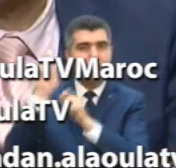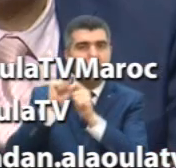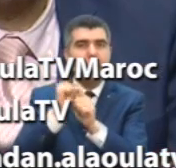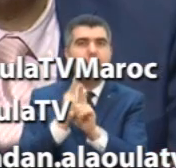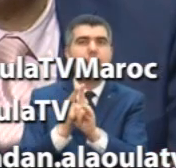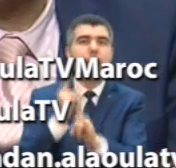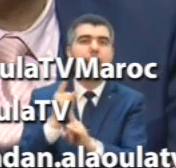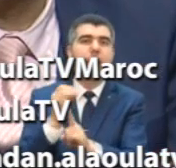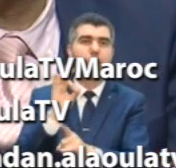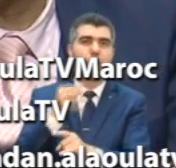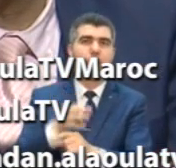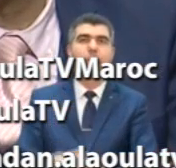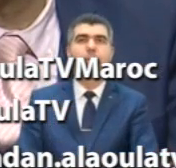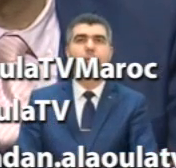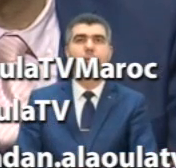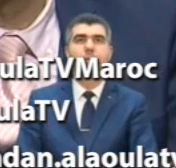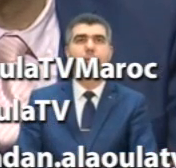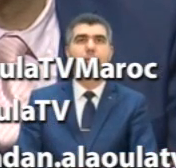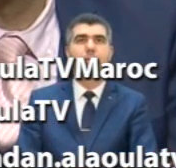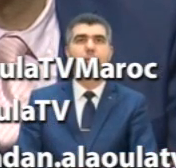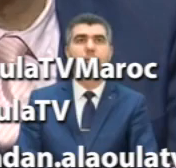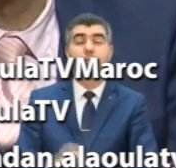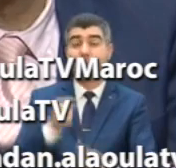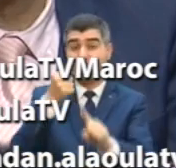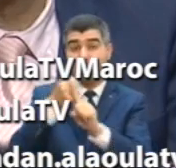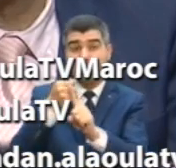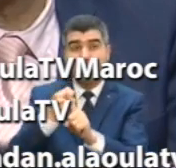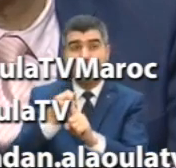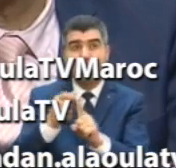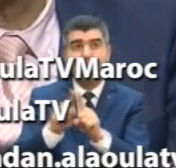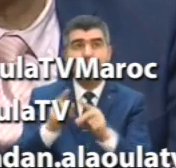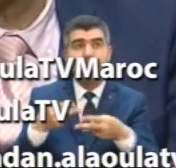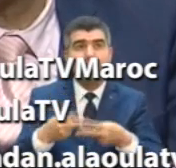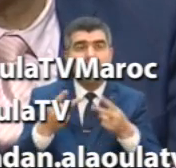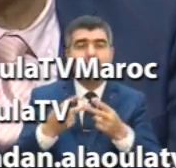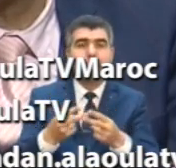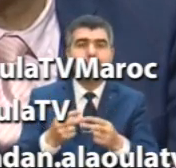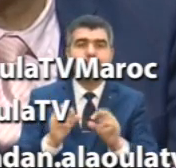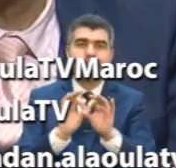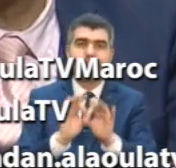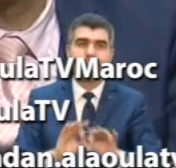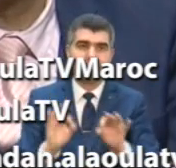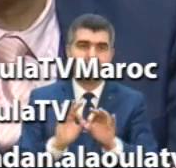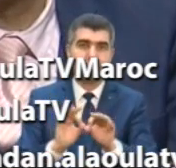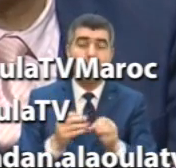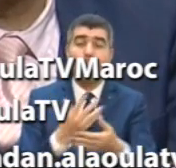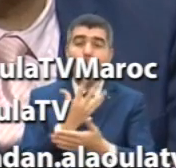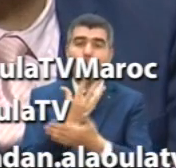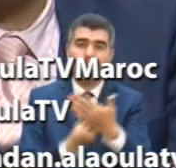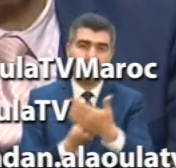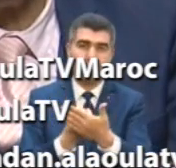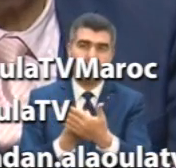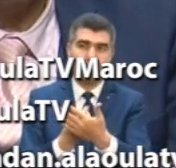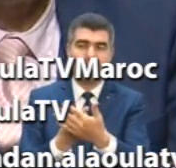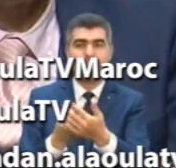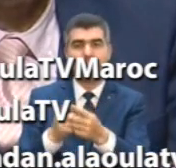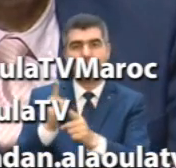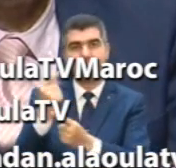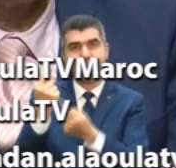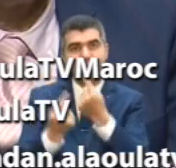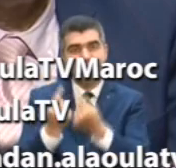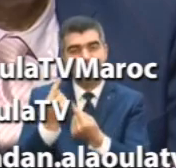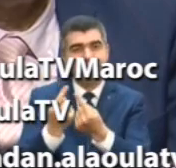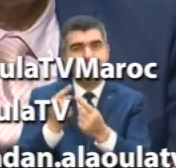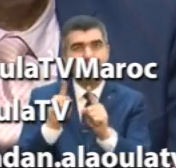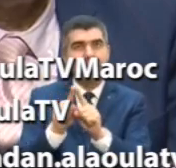واعضاء جيش التحرير، ولكن هذه المجهودات تبقى غير كافيه، فابناء هذه الفئه يعانون. هذه الفئه